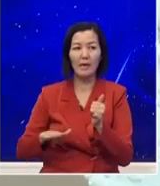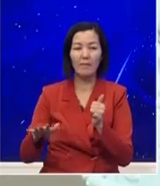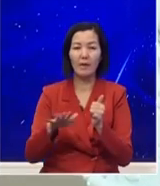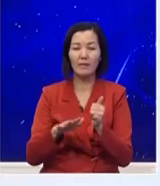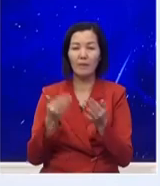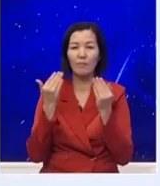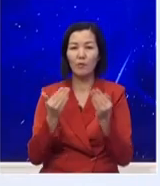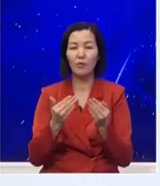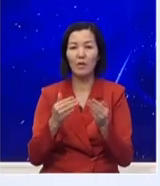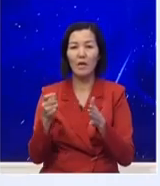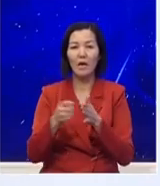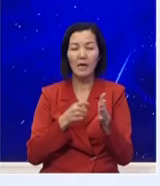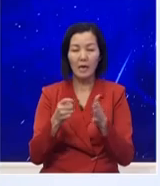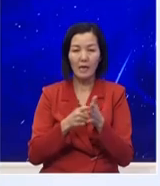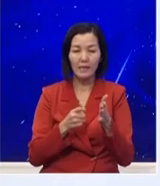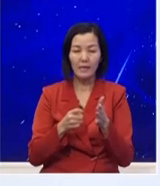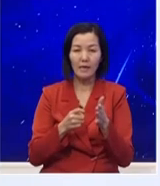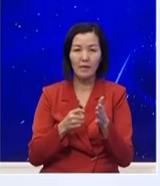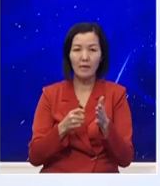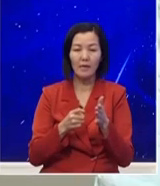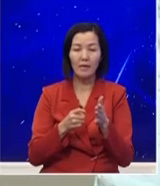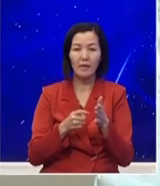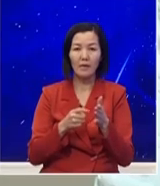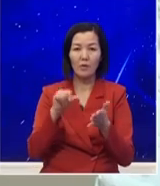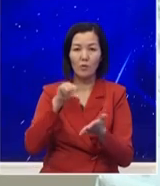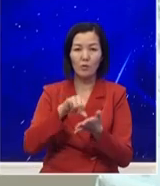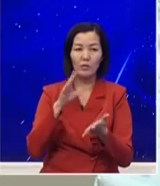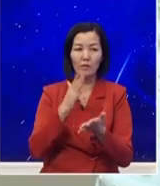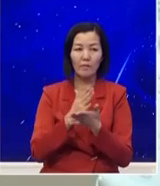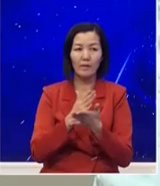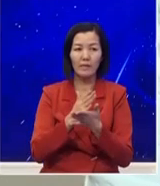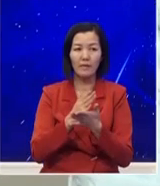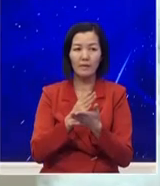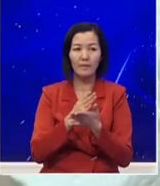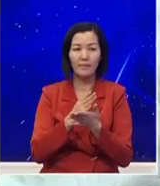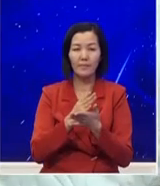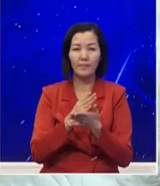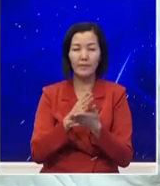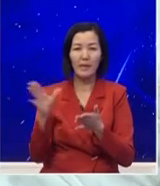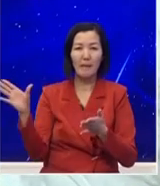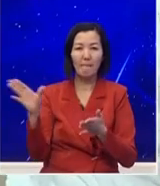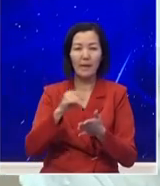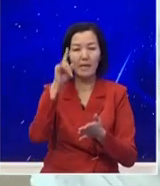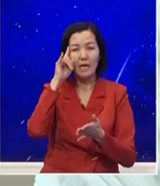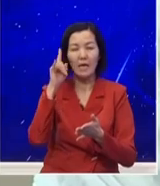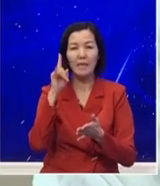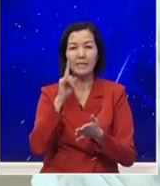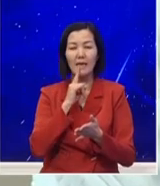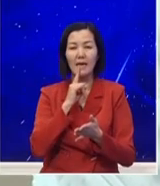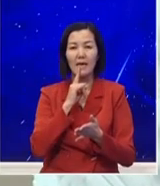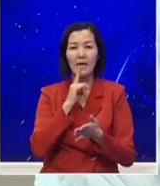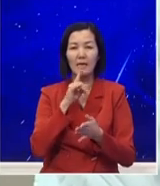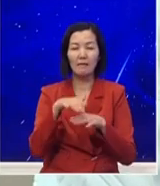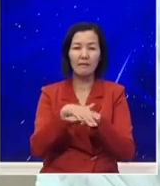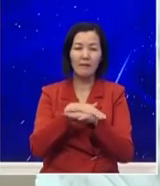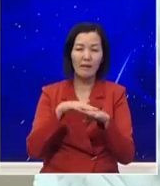бүгін қарағандылық ақындар үнін хатты, Радловтың сөз бар ғой. Күллі қазақ даласы ән салып тұрғандай деп. Біз